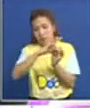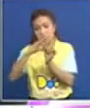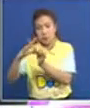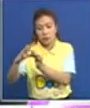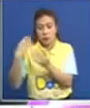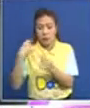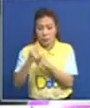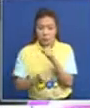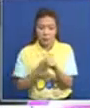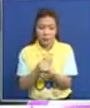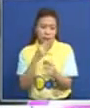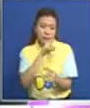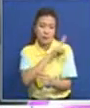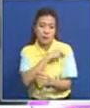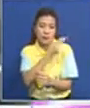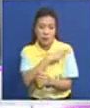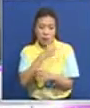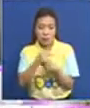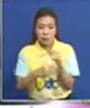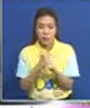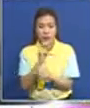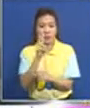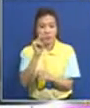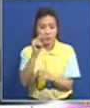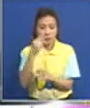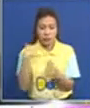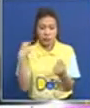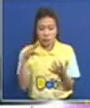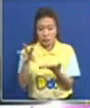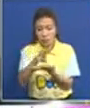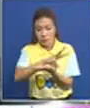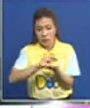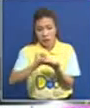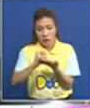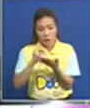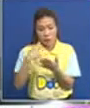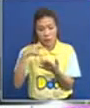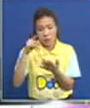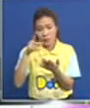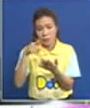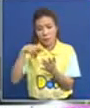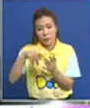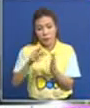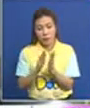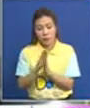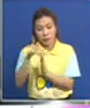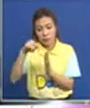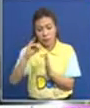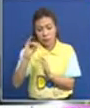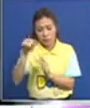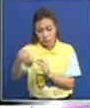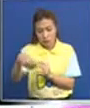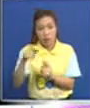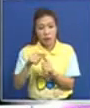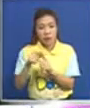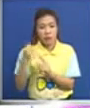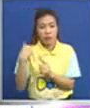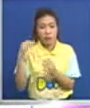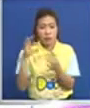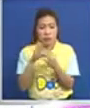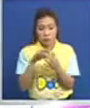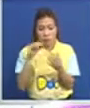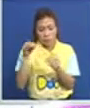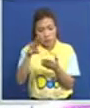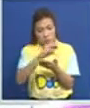กว่า30ปีแล้วซึ่งทางมหาวิทยาลัยเทคโนโลยีพระจอมเกล้าธนบุรีสาขาวิชามีเดียอาร์ตเปิดโครงการบูร